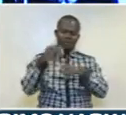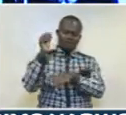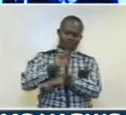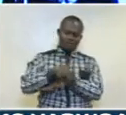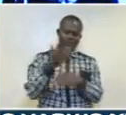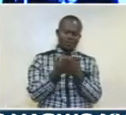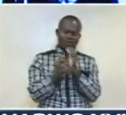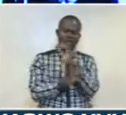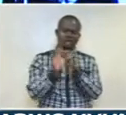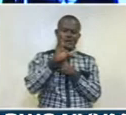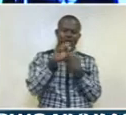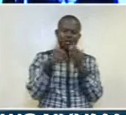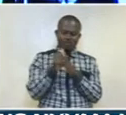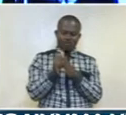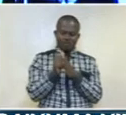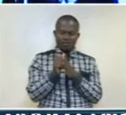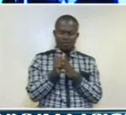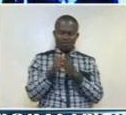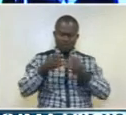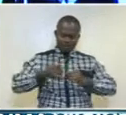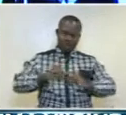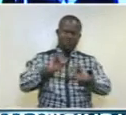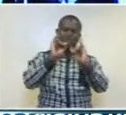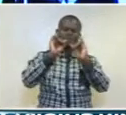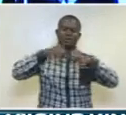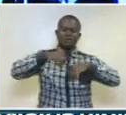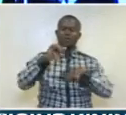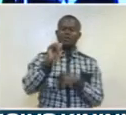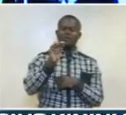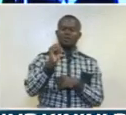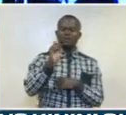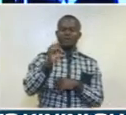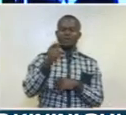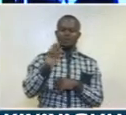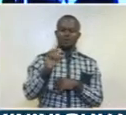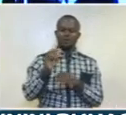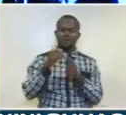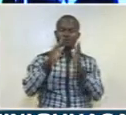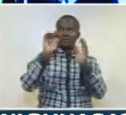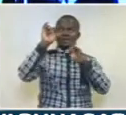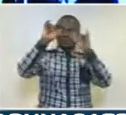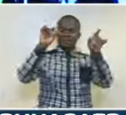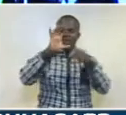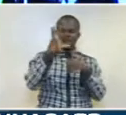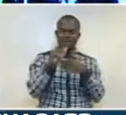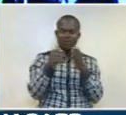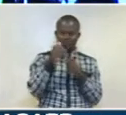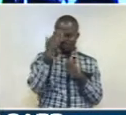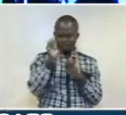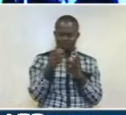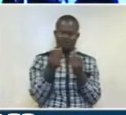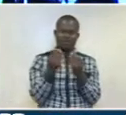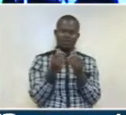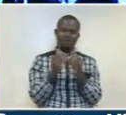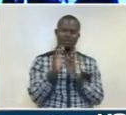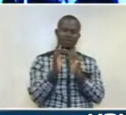gusaba ibihugu bya Afrika gushyira mu bikorwa amasezerano ya Moscow ajyanye n'ifungura ry'ikirere cya Afrika mu rwego rwo koroshya urujya